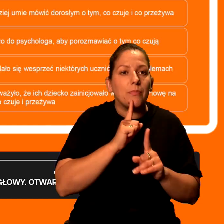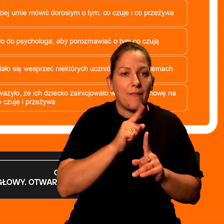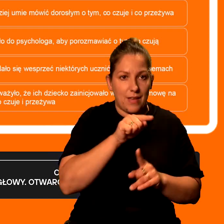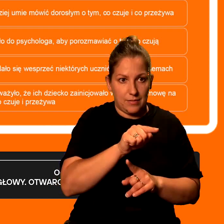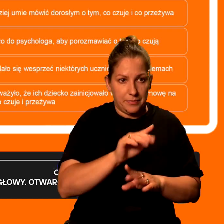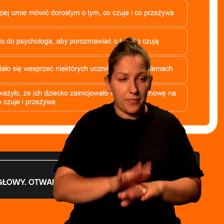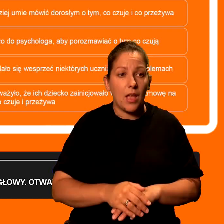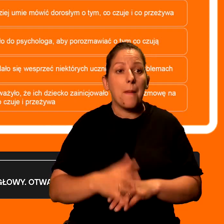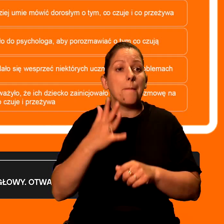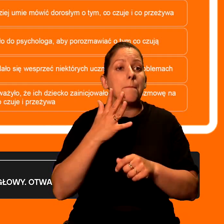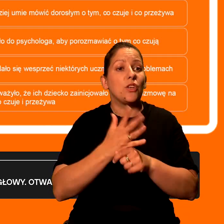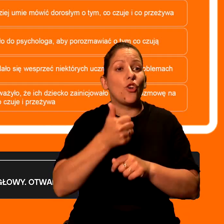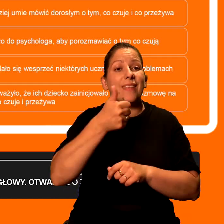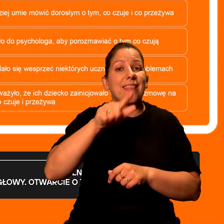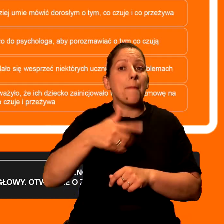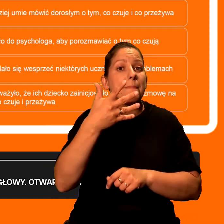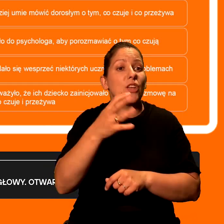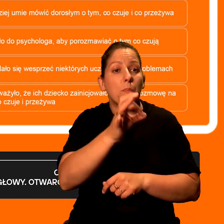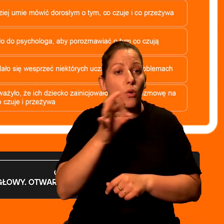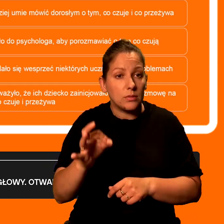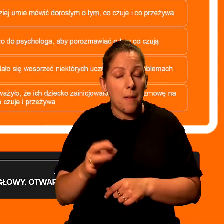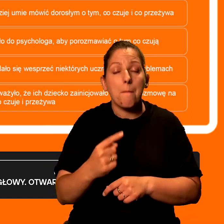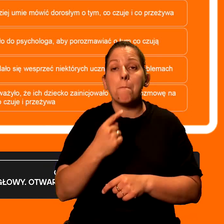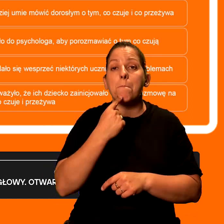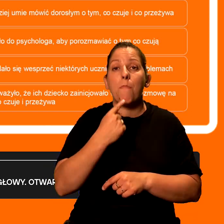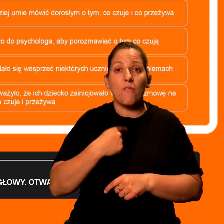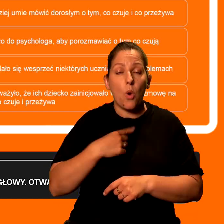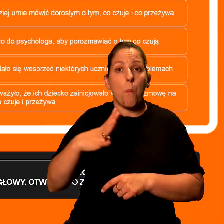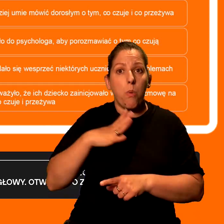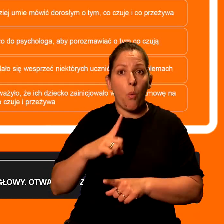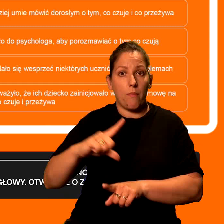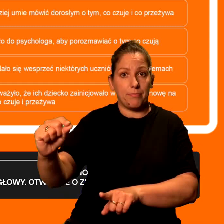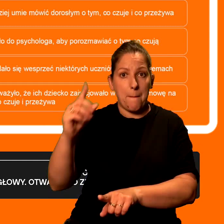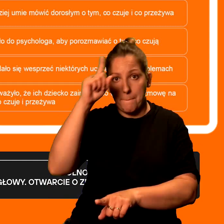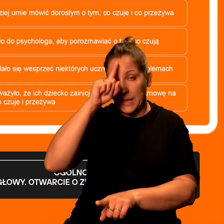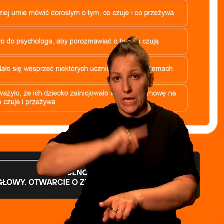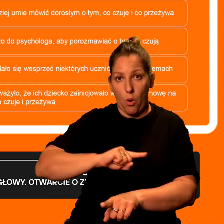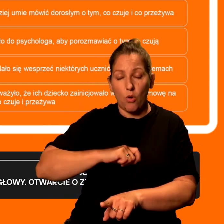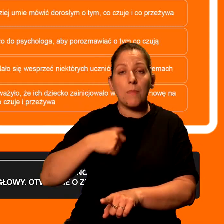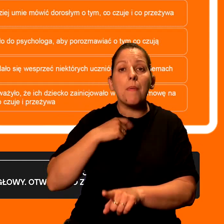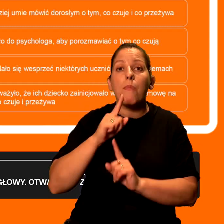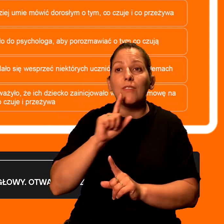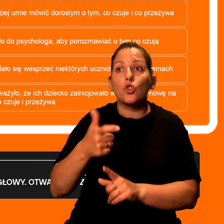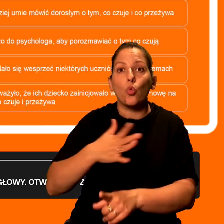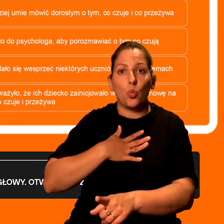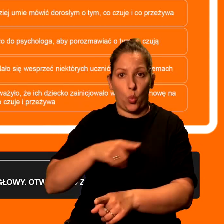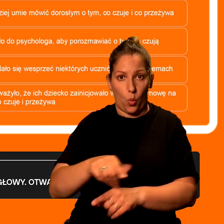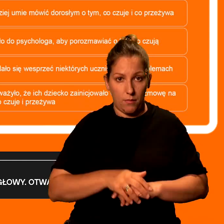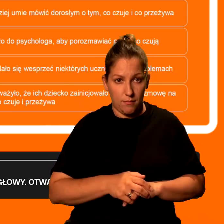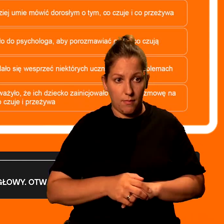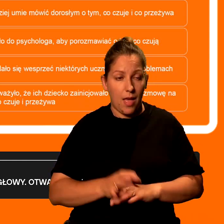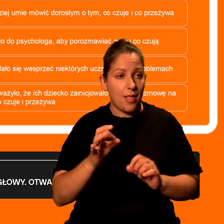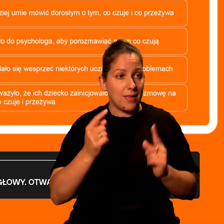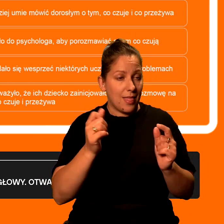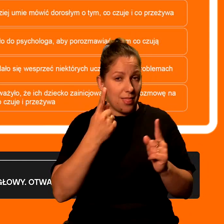jeszcze? 51,5% powiedziało nam, że poszło do psychologa, aby porozmawiać o tym, co czują. I teraz jedna